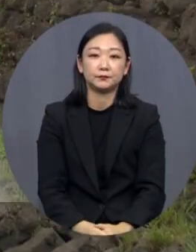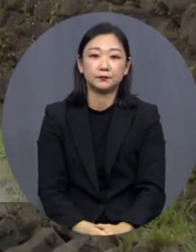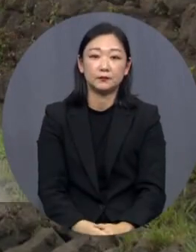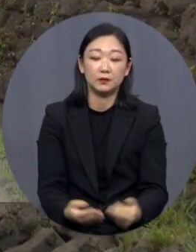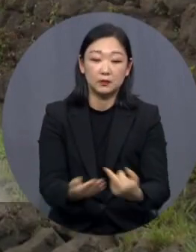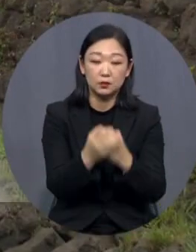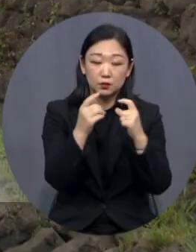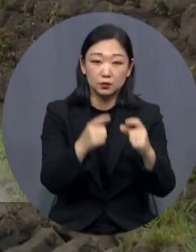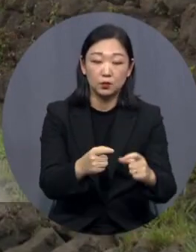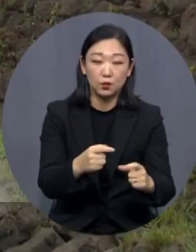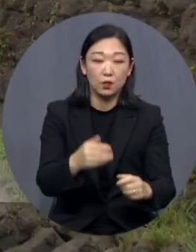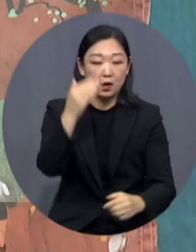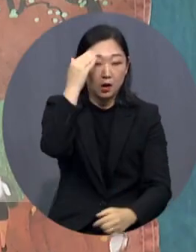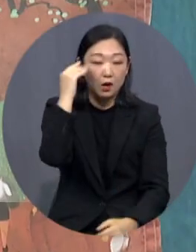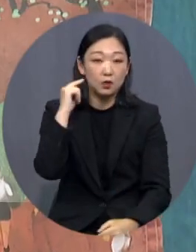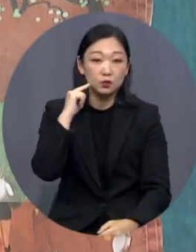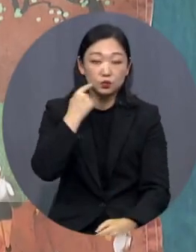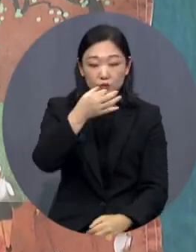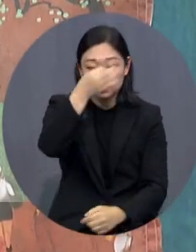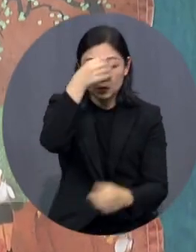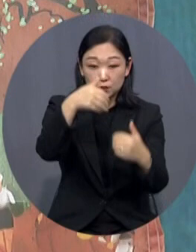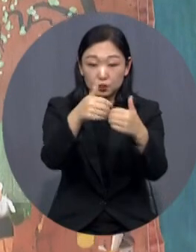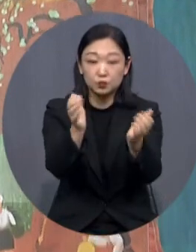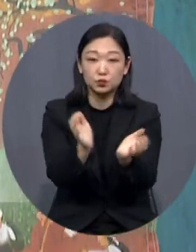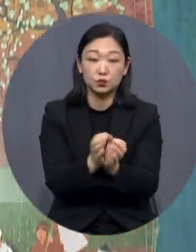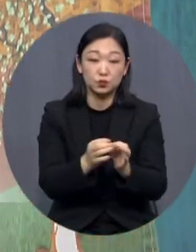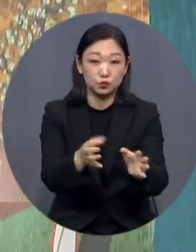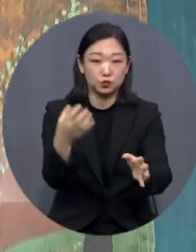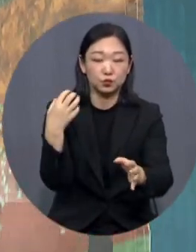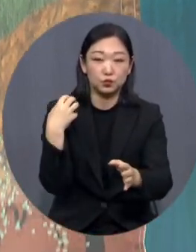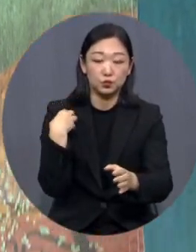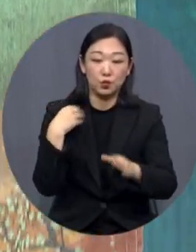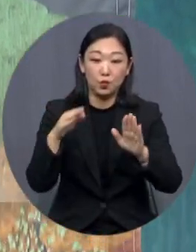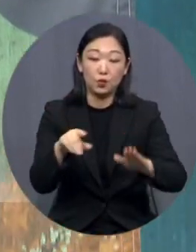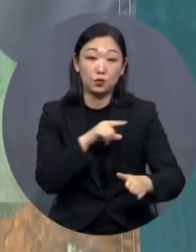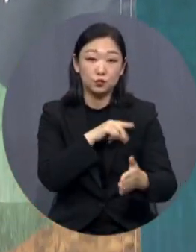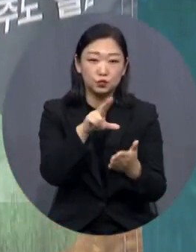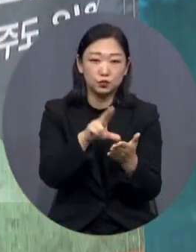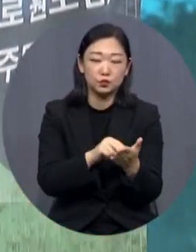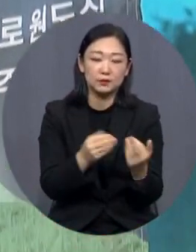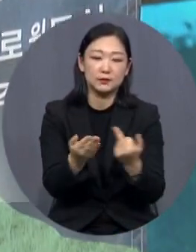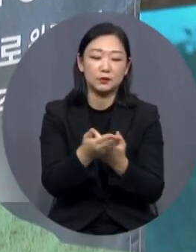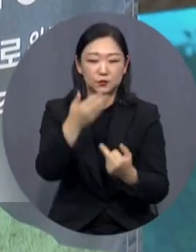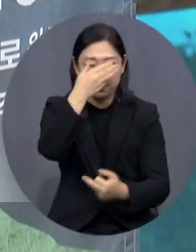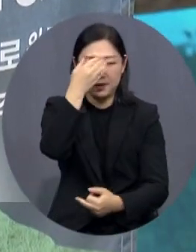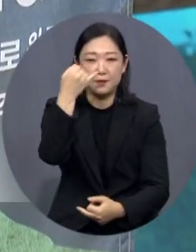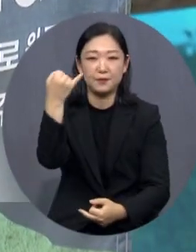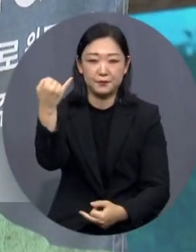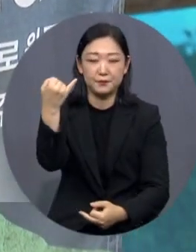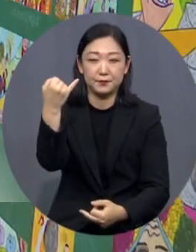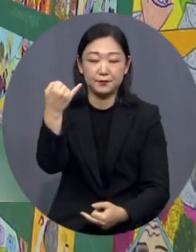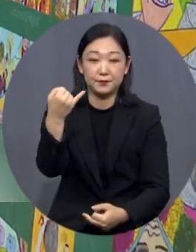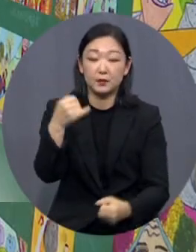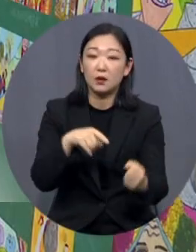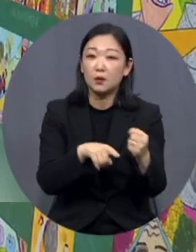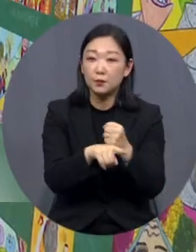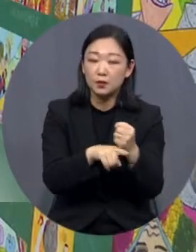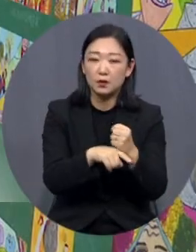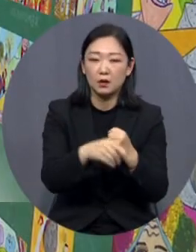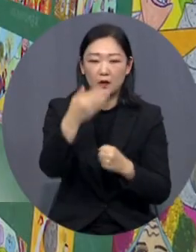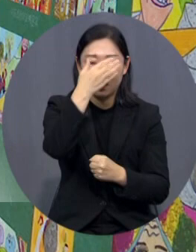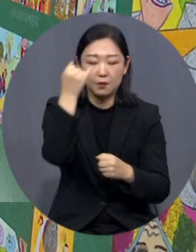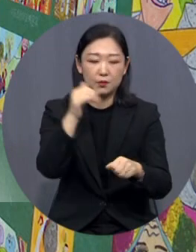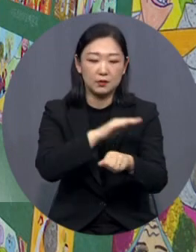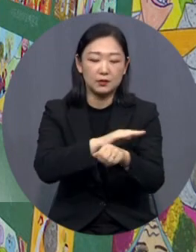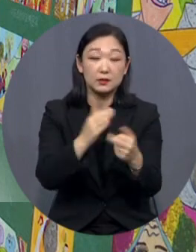제주도와 한국예총 제주도 연합회가 주최하는 문화재의 올해 주제는 의이 메지는 할머니